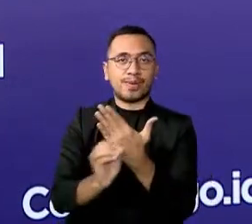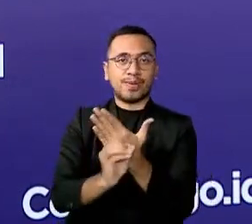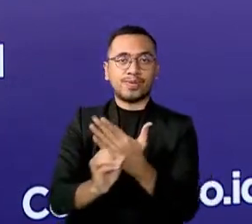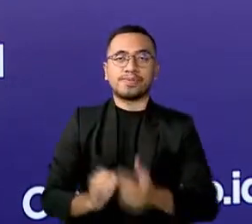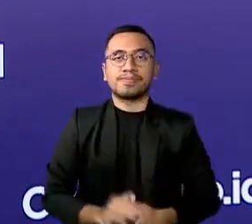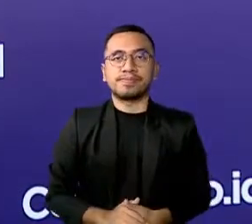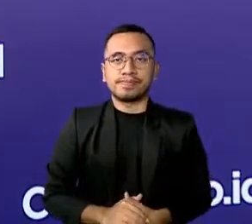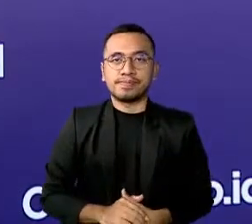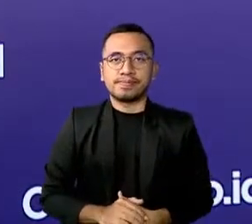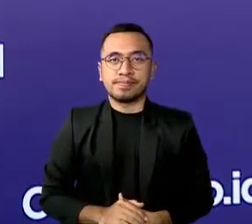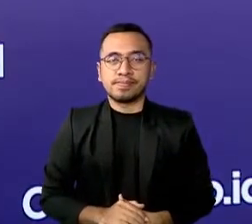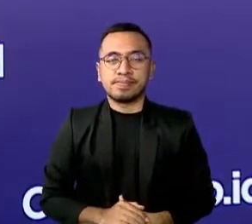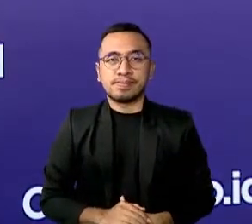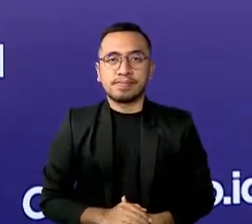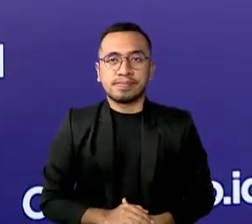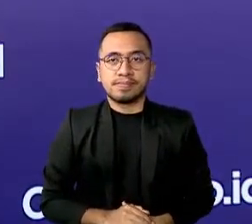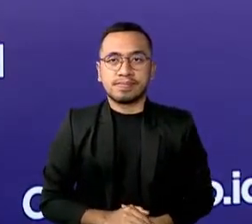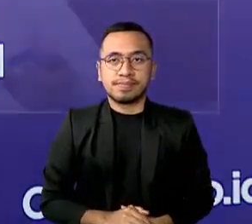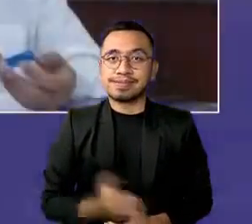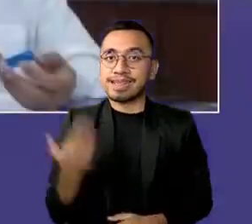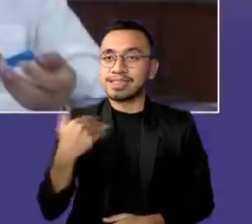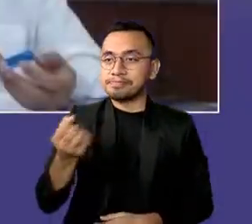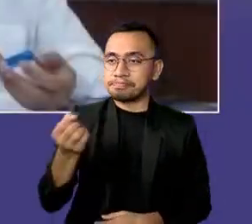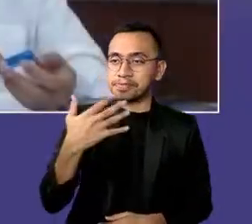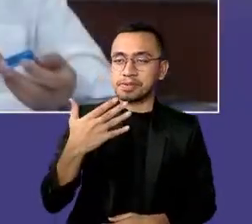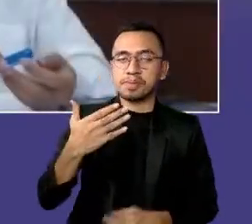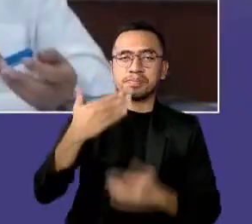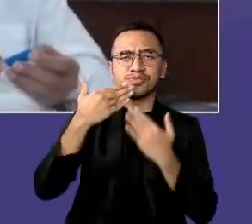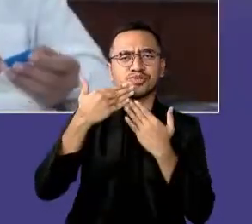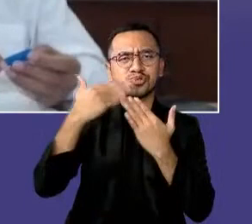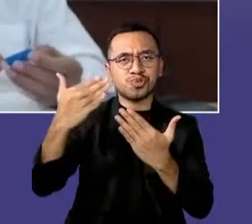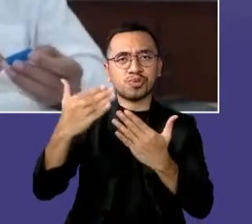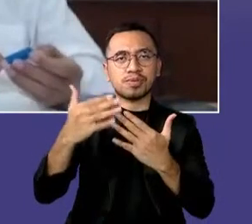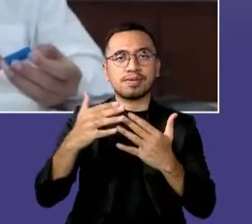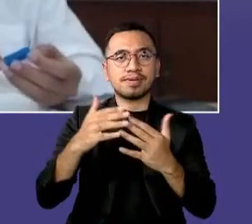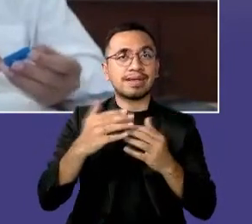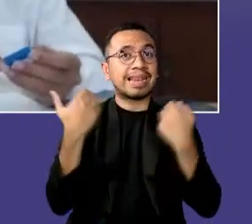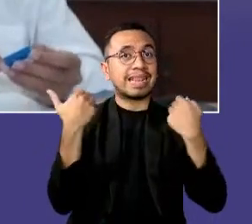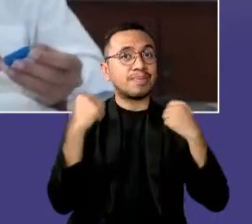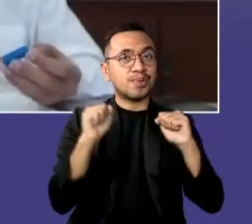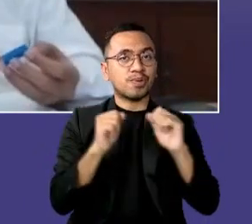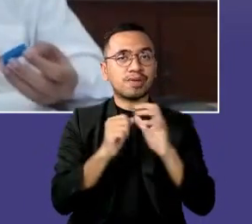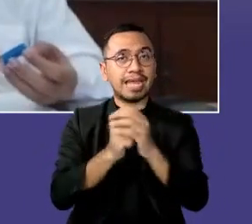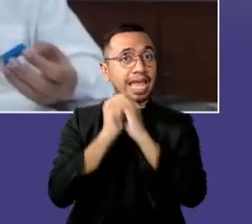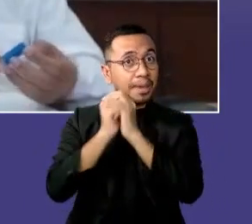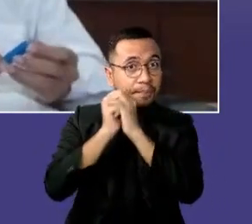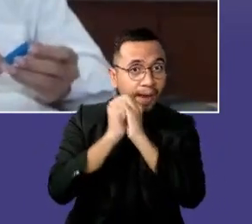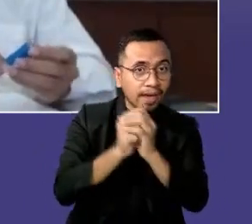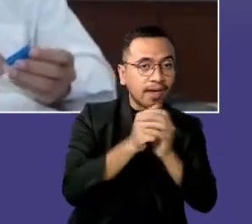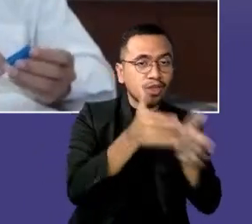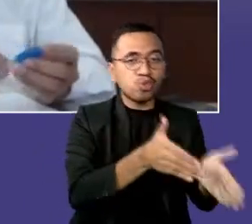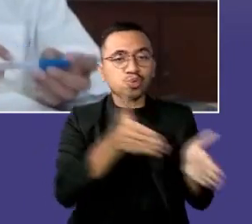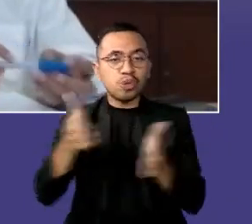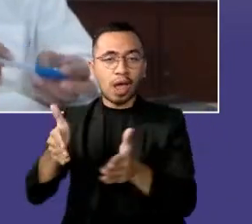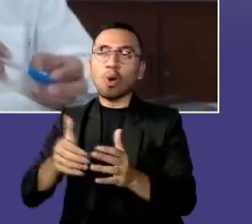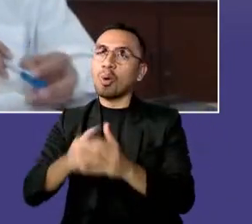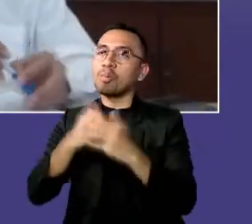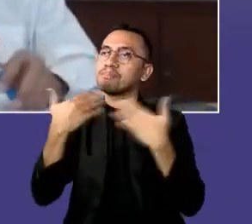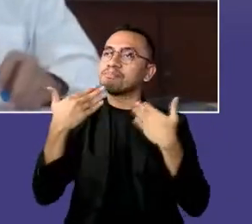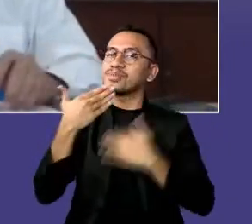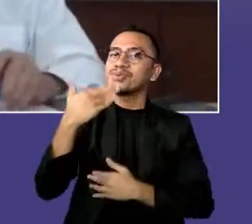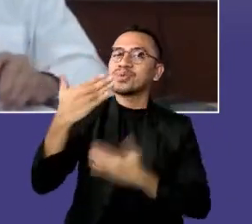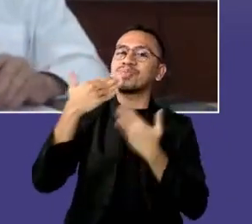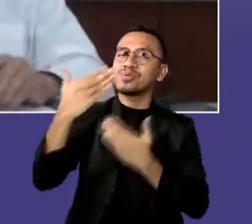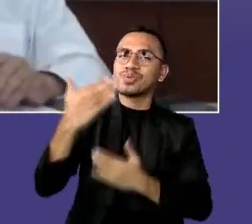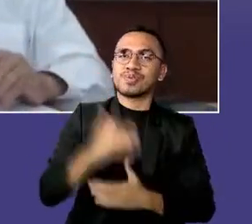produk juga sempat menyebutkan bahwa ia Bersyukur ya liburan Imlek atau Tahun Baru Cina ini diundur tapi kalau kita tidak bisa menjamin